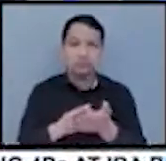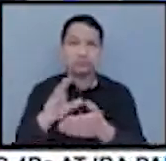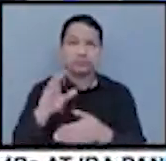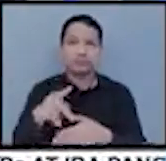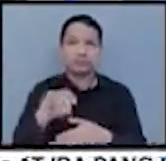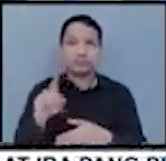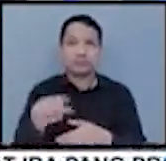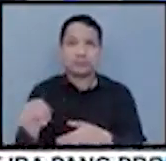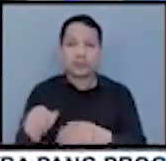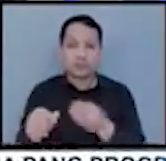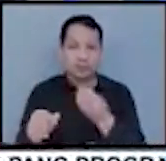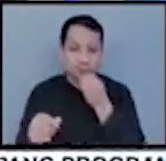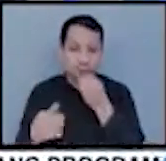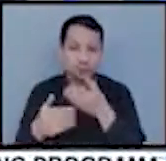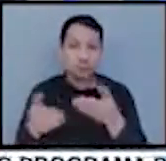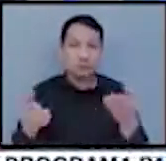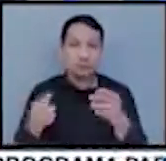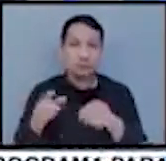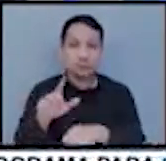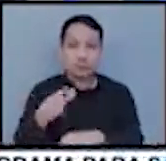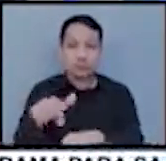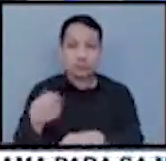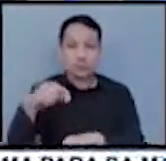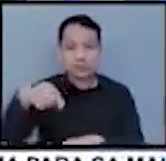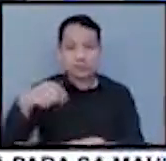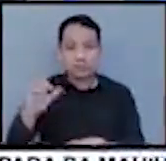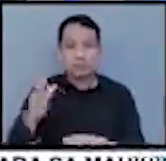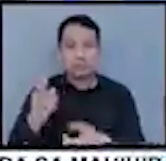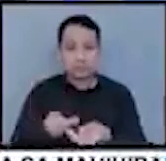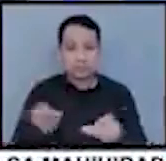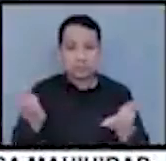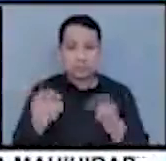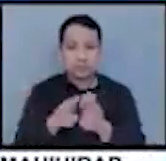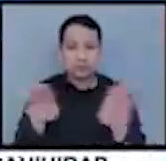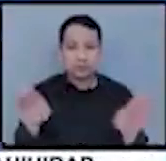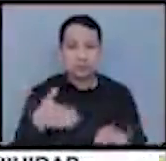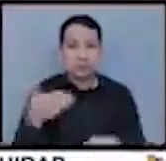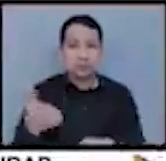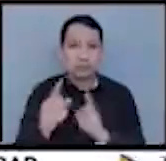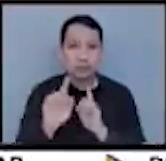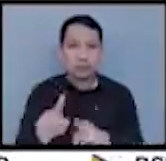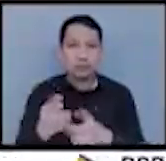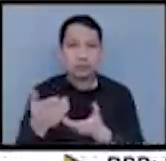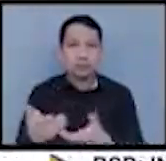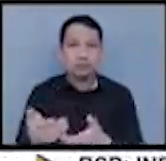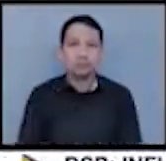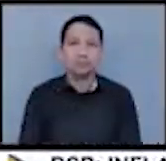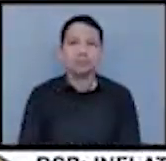na pamahalaan ng Quezon City. Inilunsad na, narito po ang report.